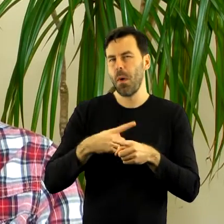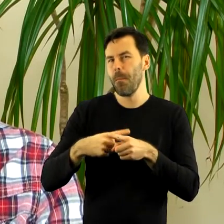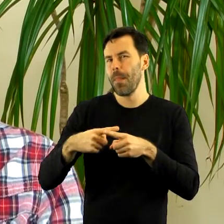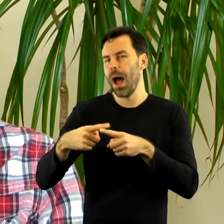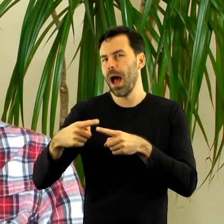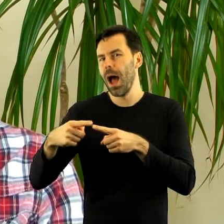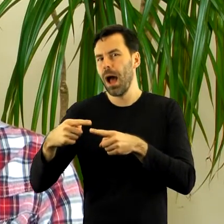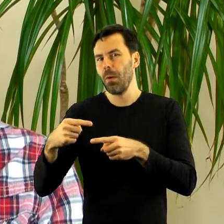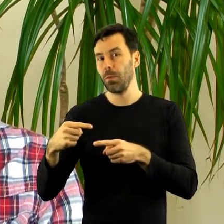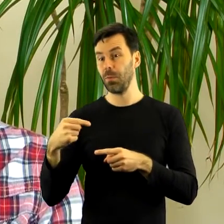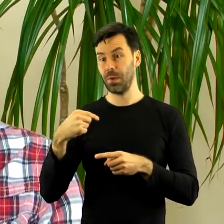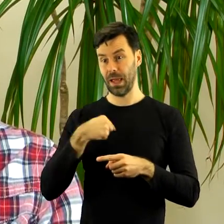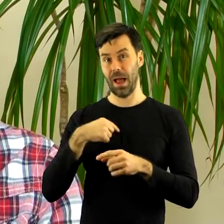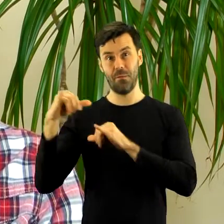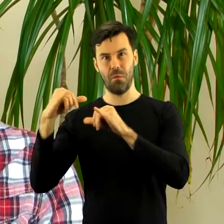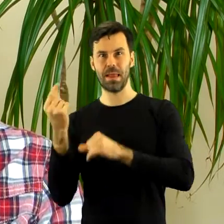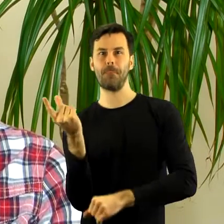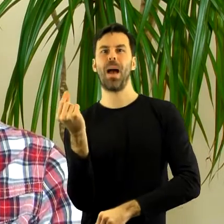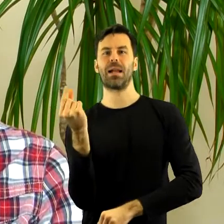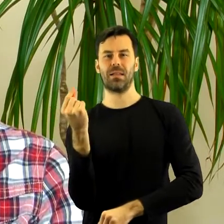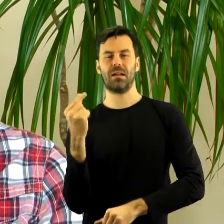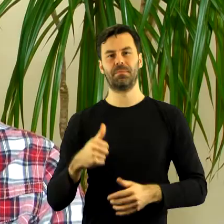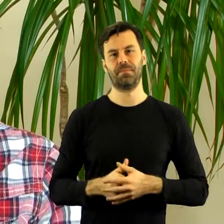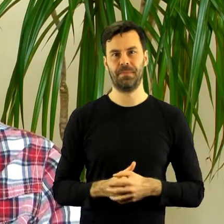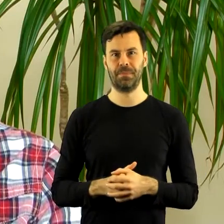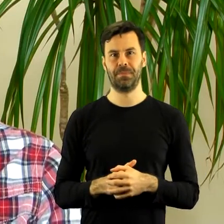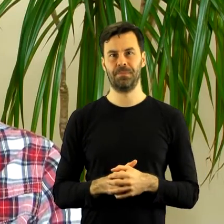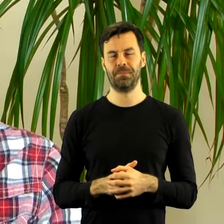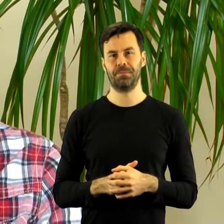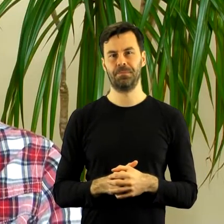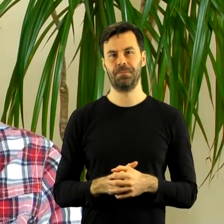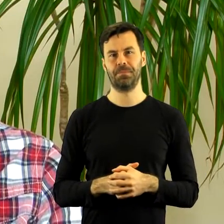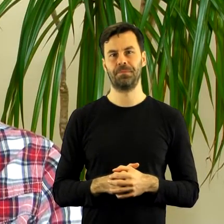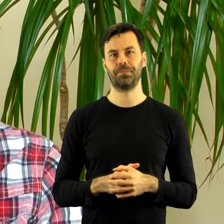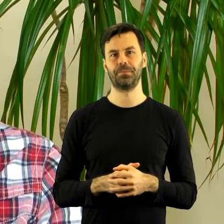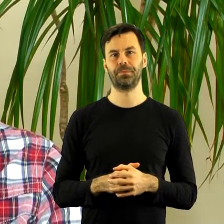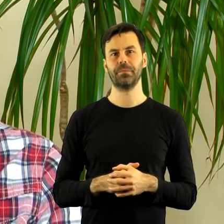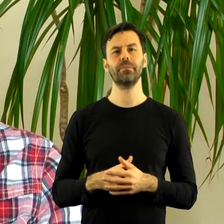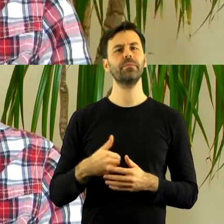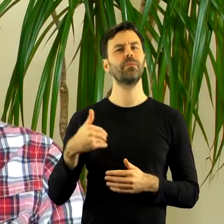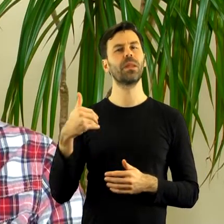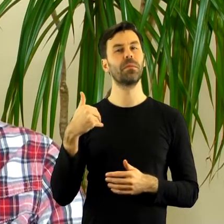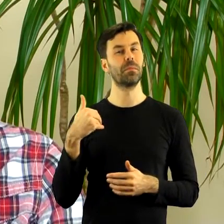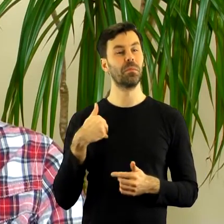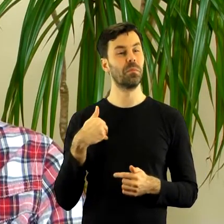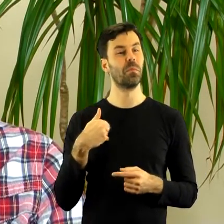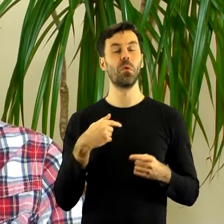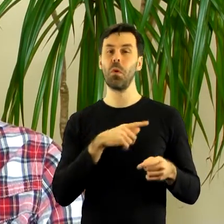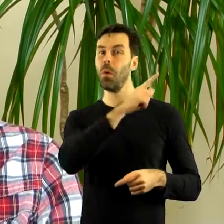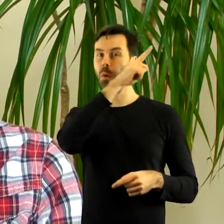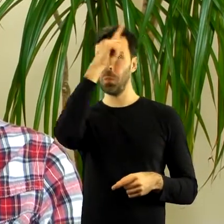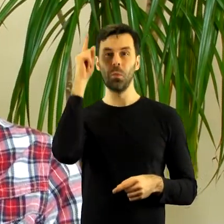już pomału wchodzimy w te relacje partnerskie z władzą. Także do tego dążyliśmy. Spotkałam się z